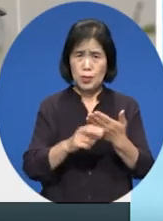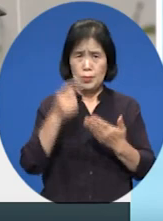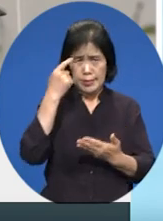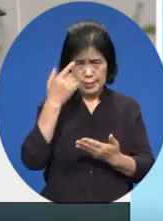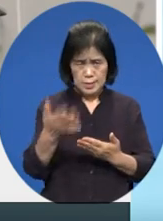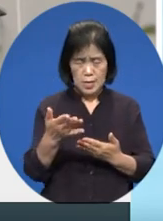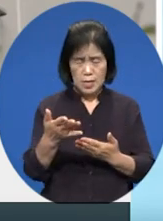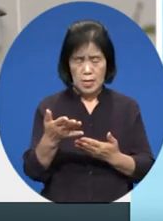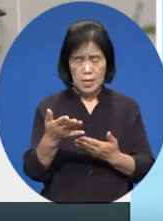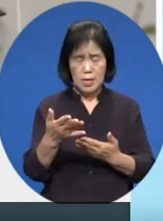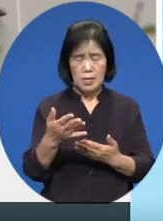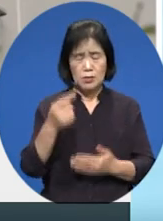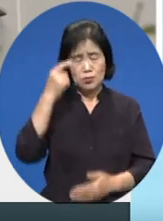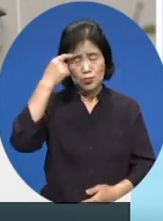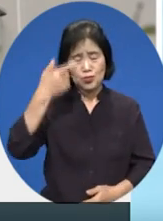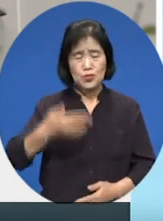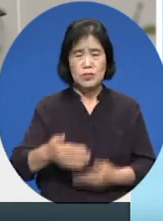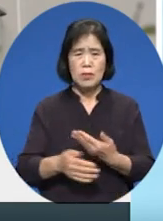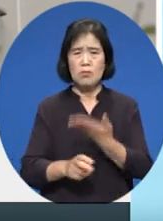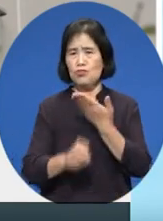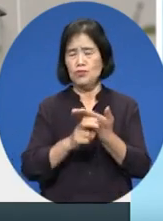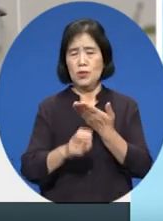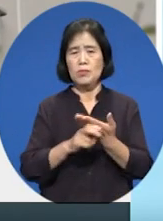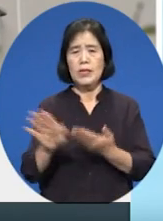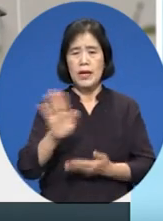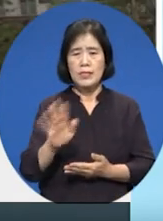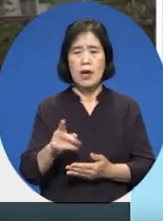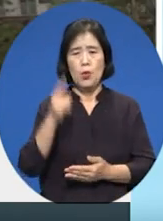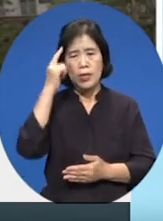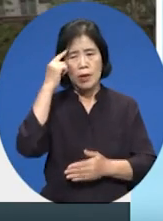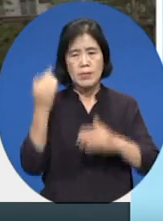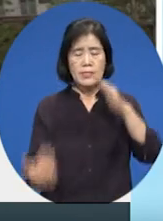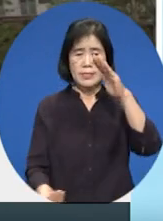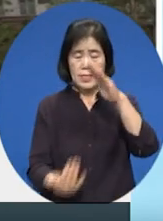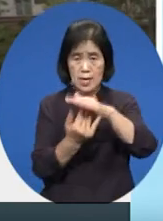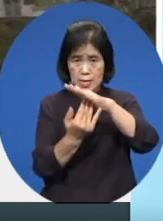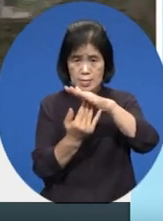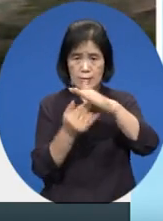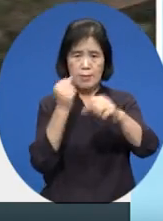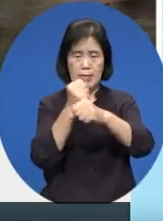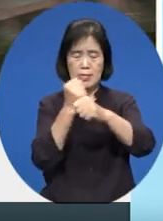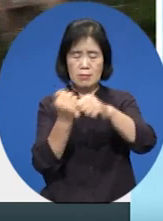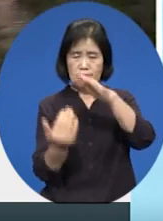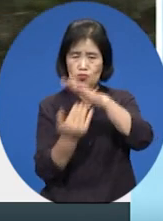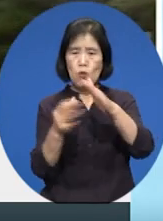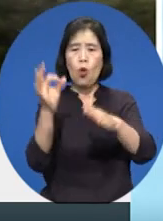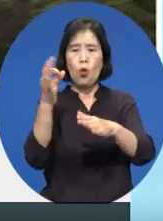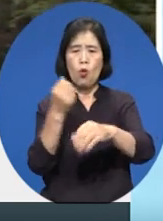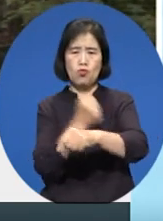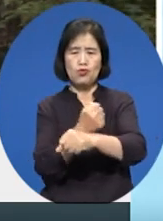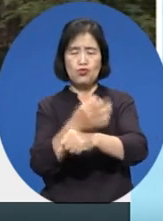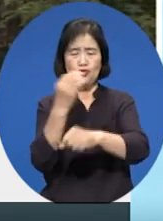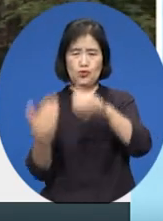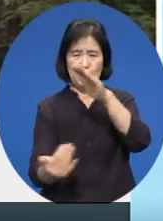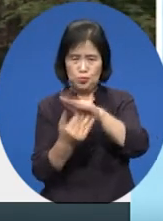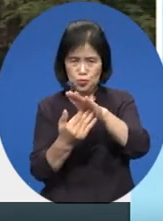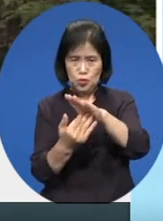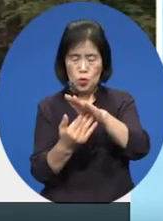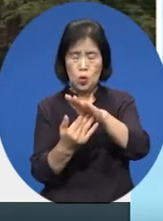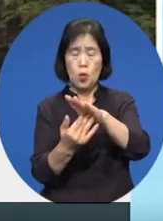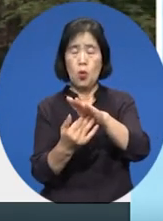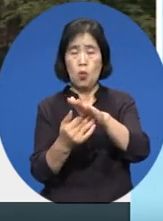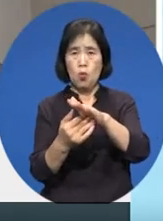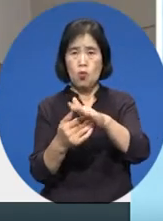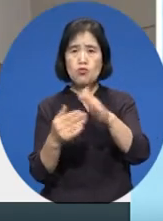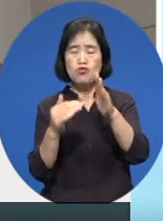묻는 분들이 상당히 많은데 사실은 불법은 아니죠. 왜 그러냐면 상한제만 적용해 놓고 중개업자와 아니면 소비자 간의 어떤